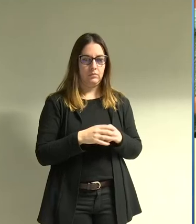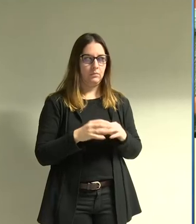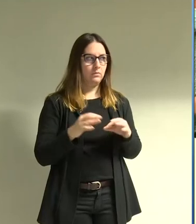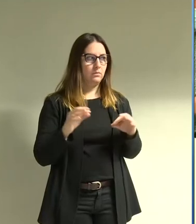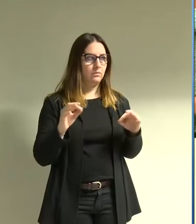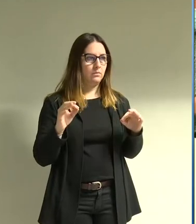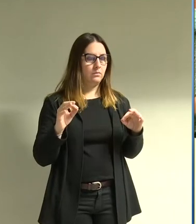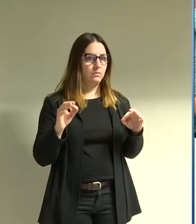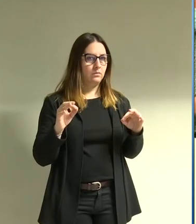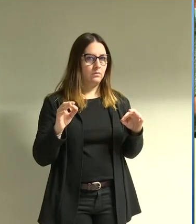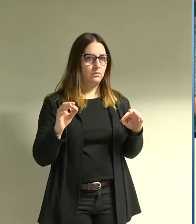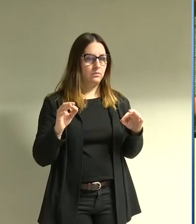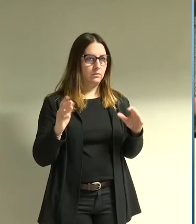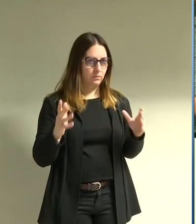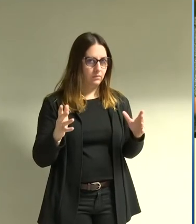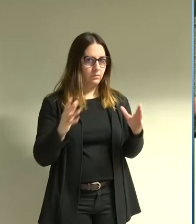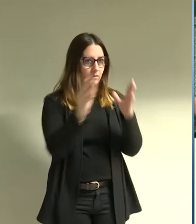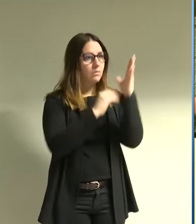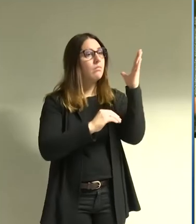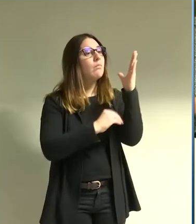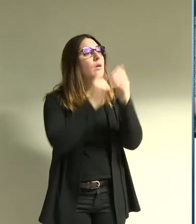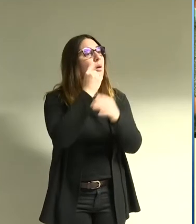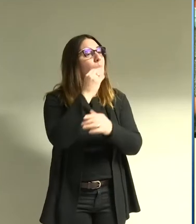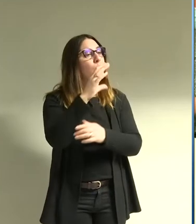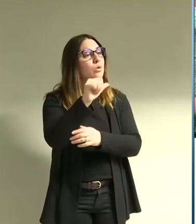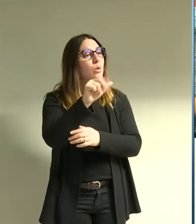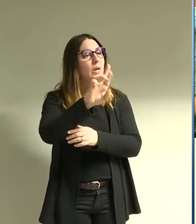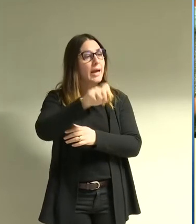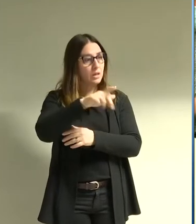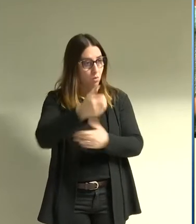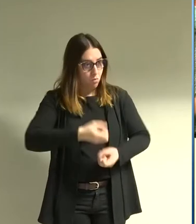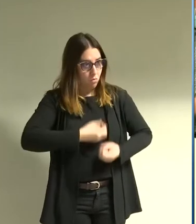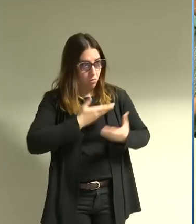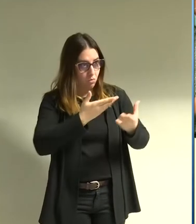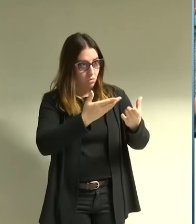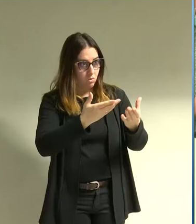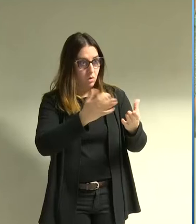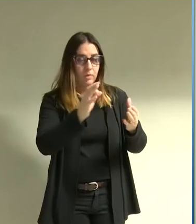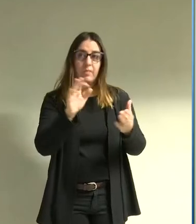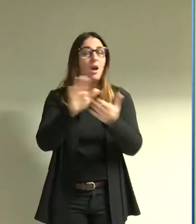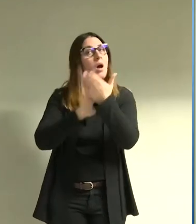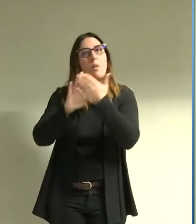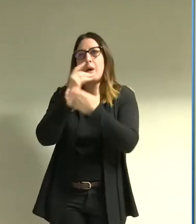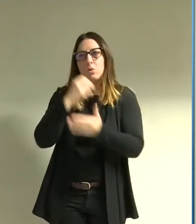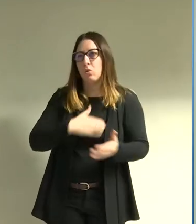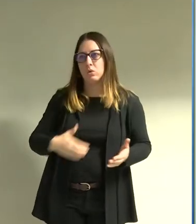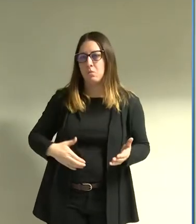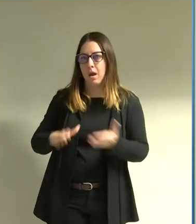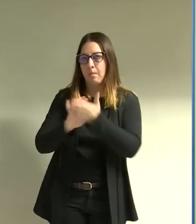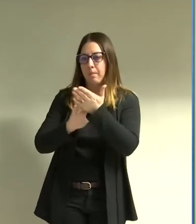donc sur sur cet amendement que ce gagnant pardon monsieur le maire parce que